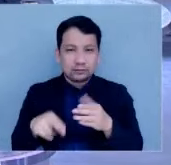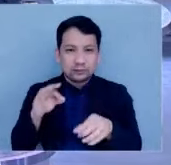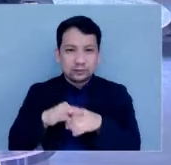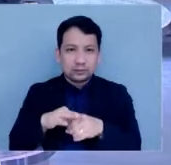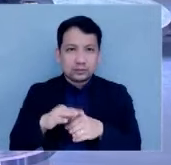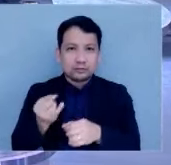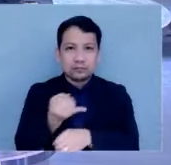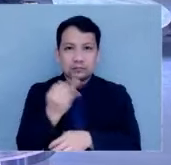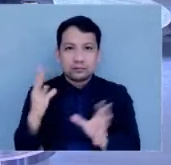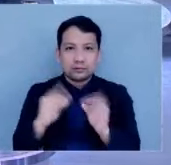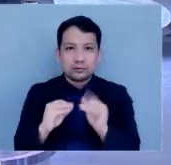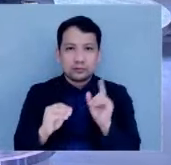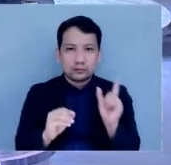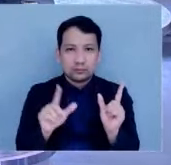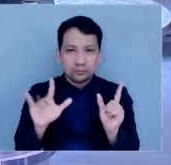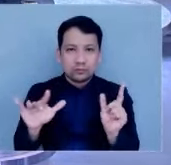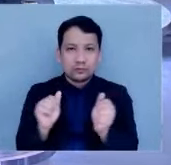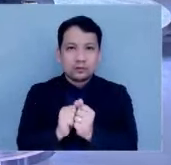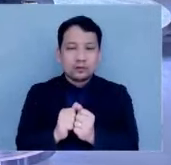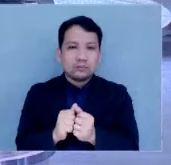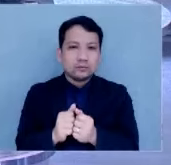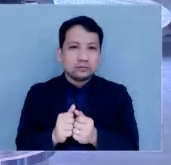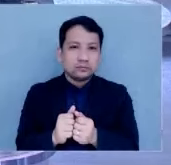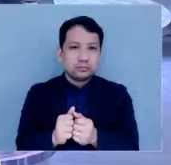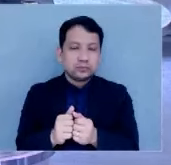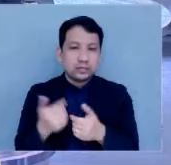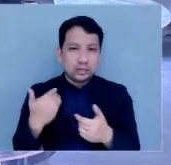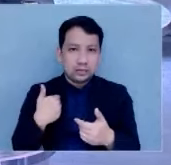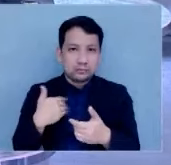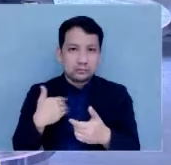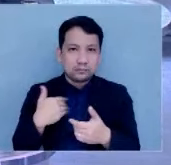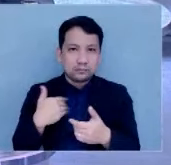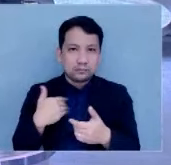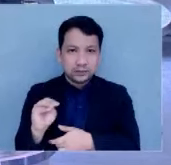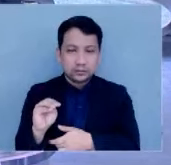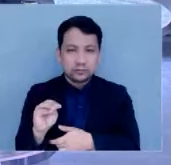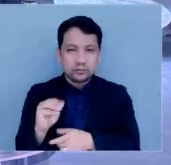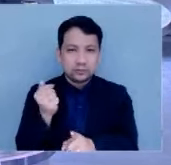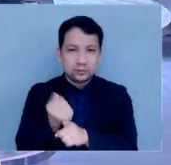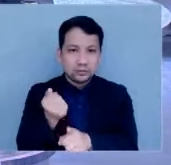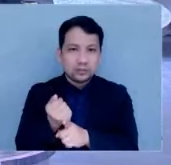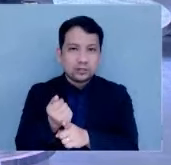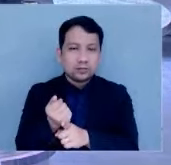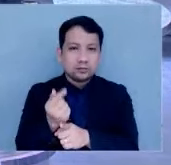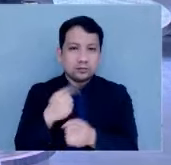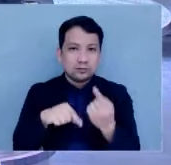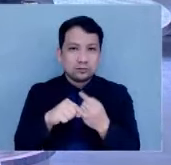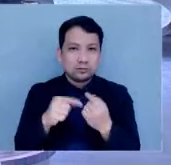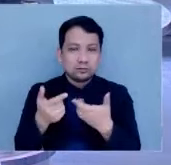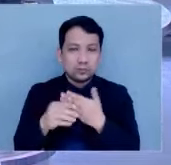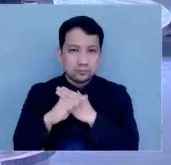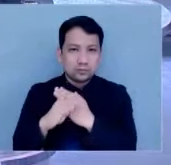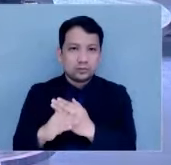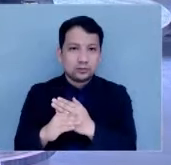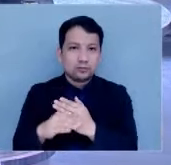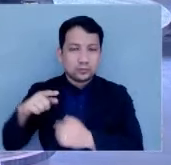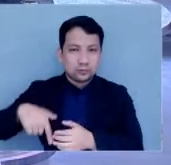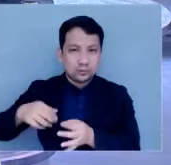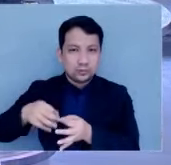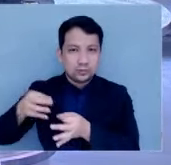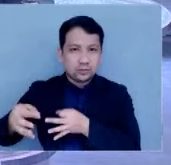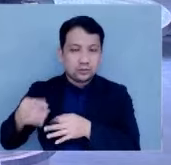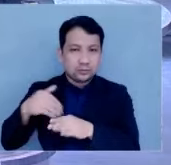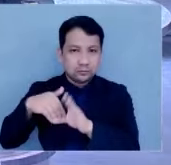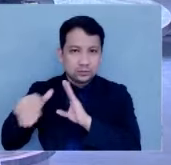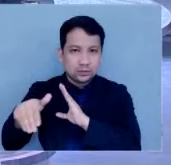Pilipino 2025. May mga backup ding SIM card ang automated counting machines para maiwasan ang delay sa transmission ng mga